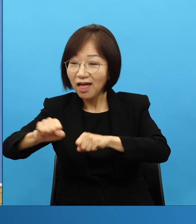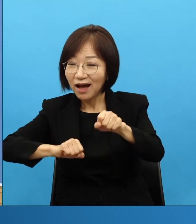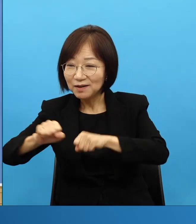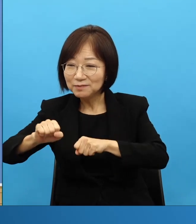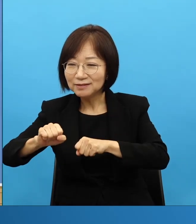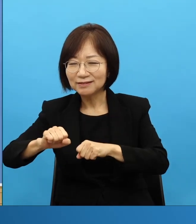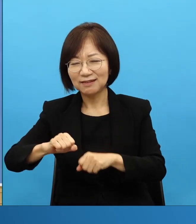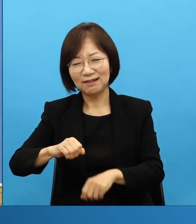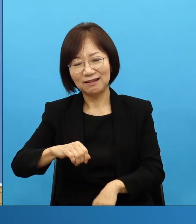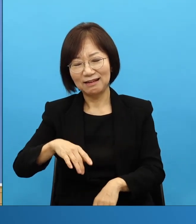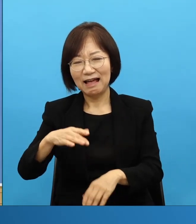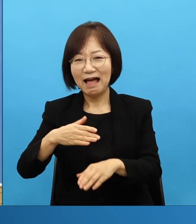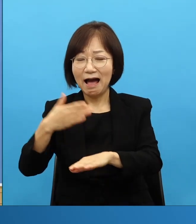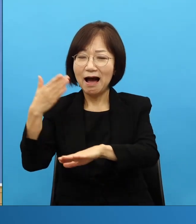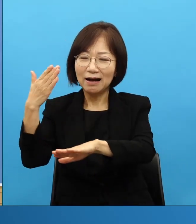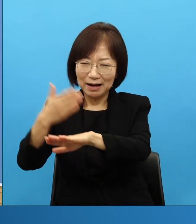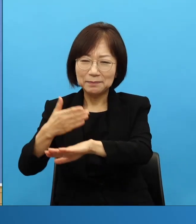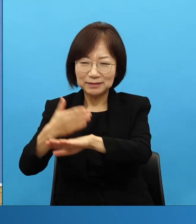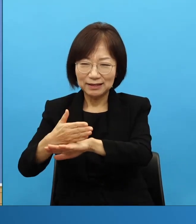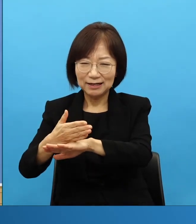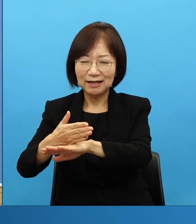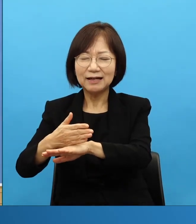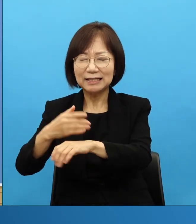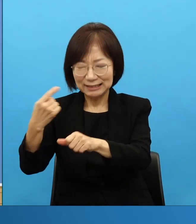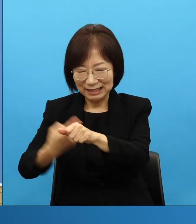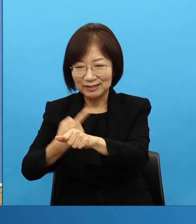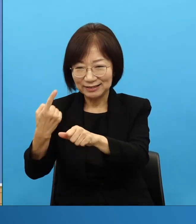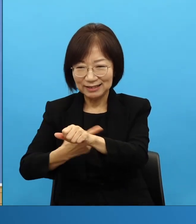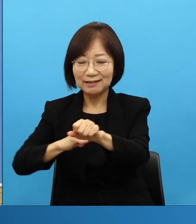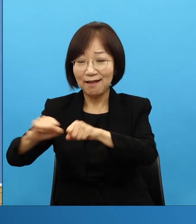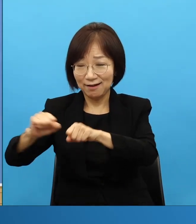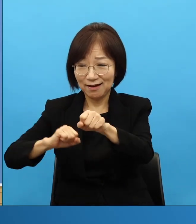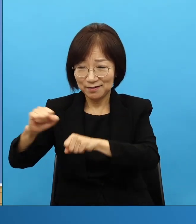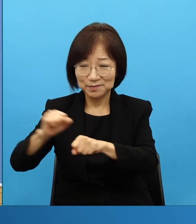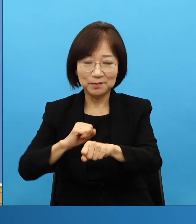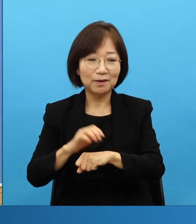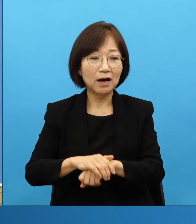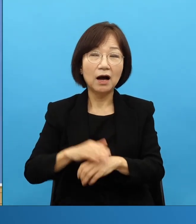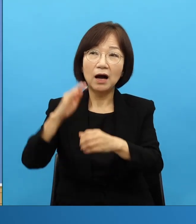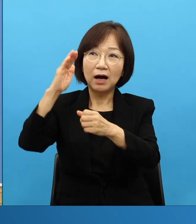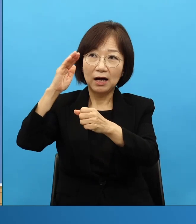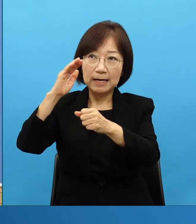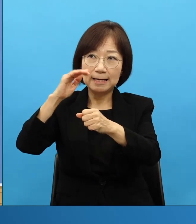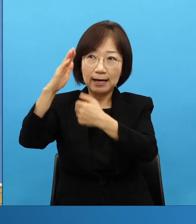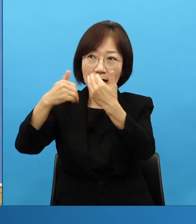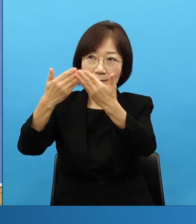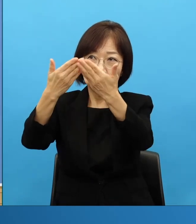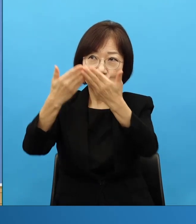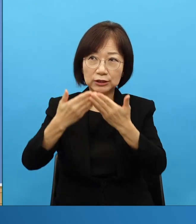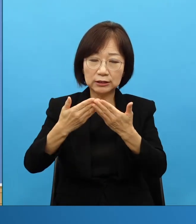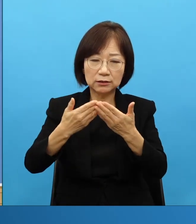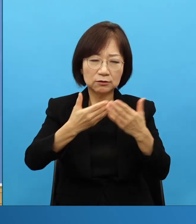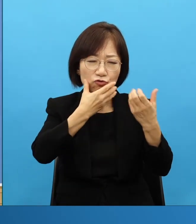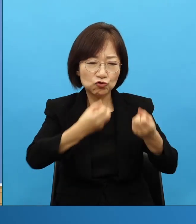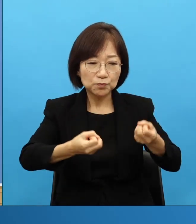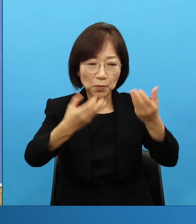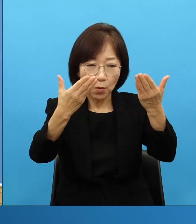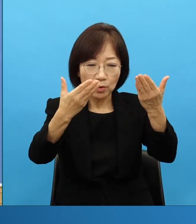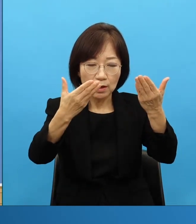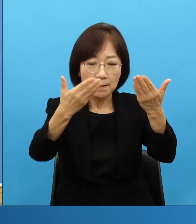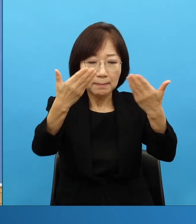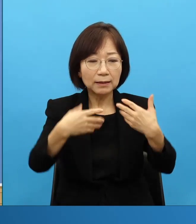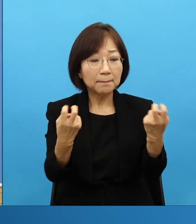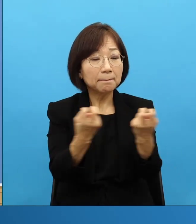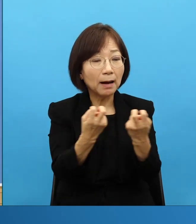actions 그건 조건이 or 아니에요. act, that's something we 믿음으로. rightfully do because we're thankful. 하나님이 주신 이 어마어마한 축복을 믿음으로. But it's not the condition. We have to do it through